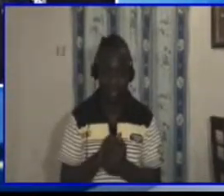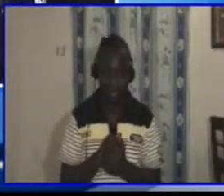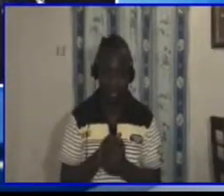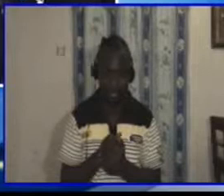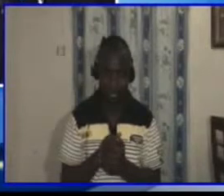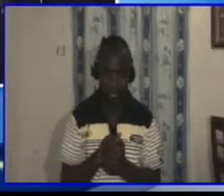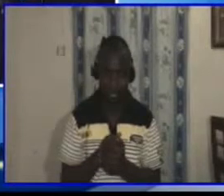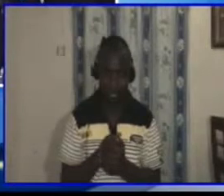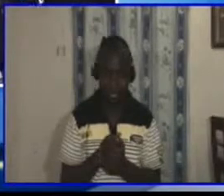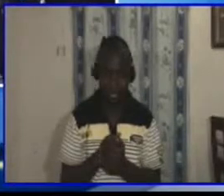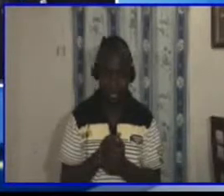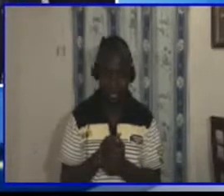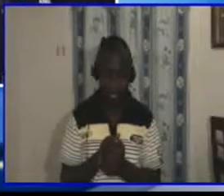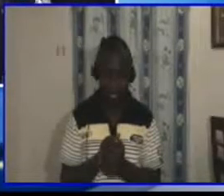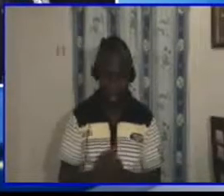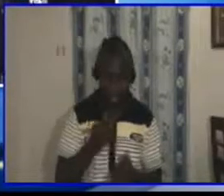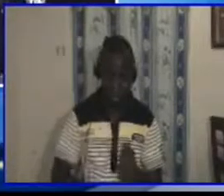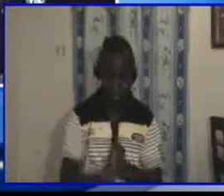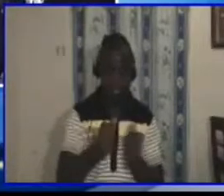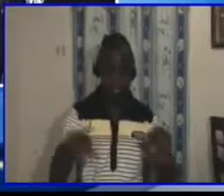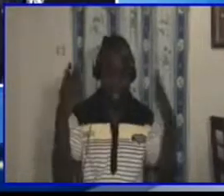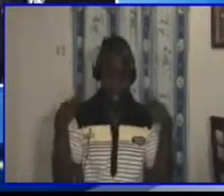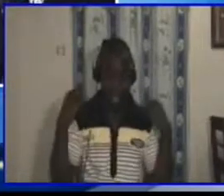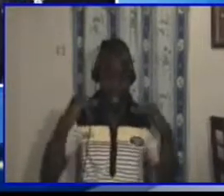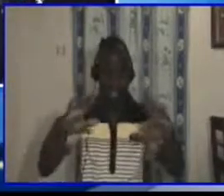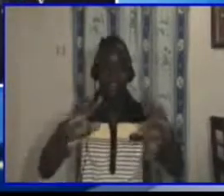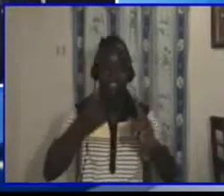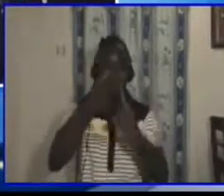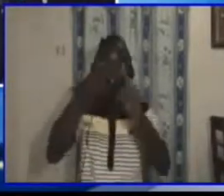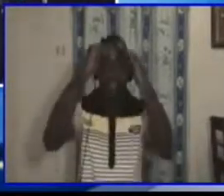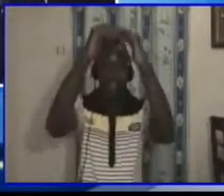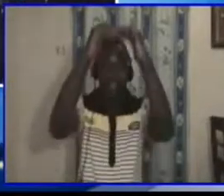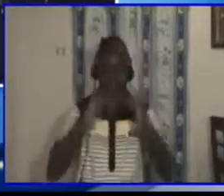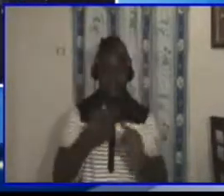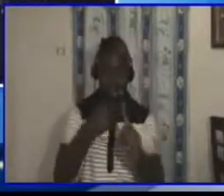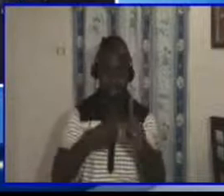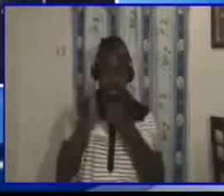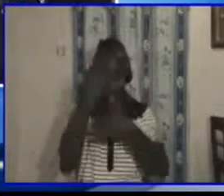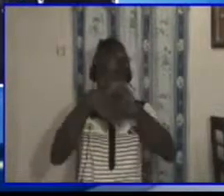benedica che dio sia con voi